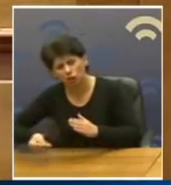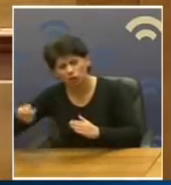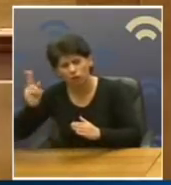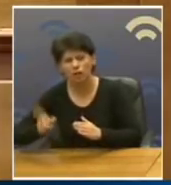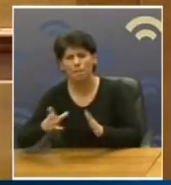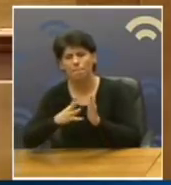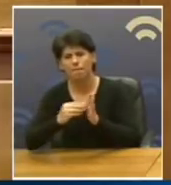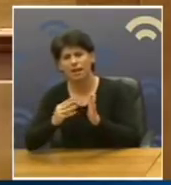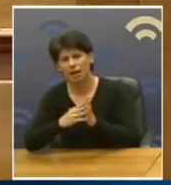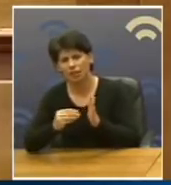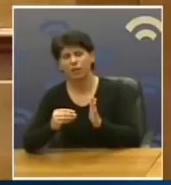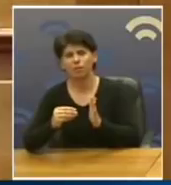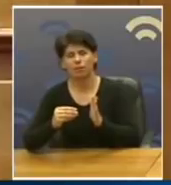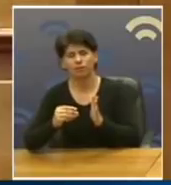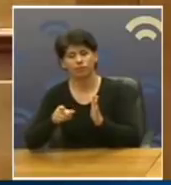παράδειγμα